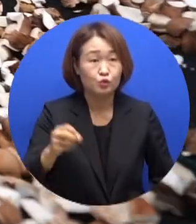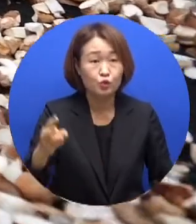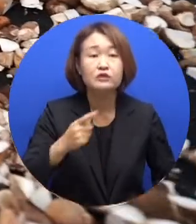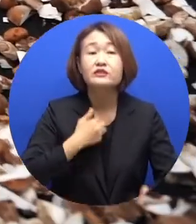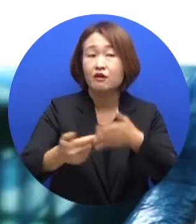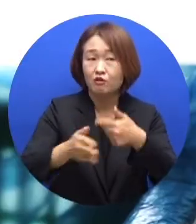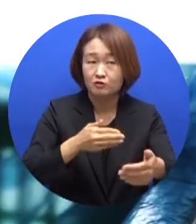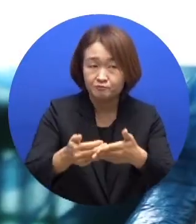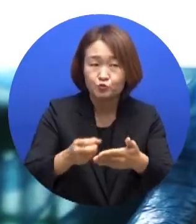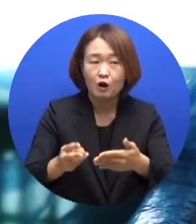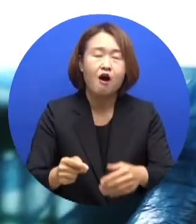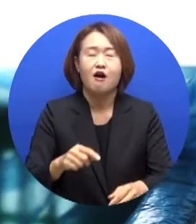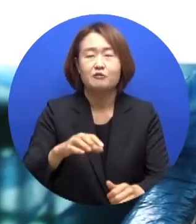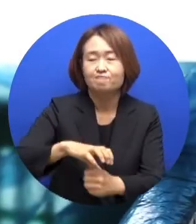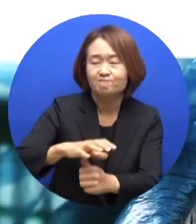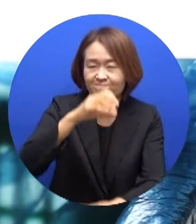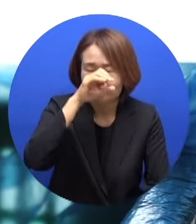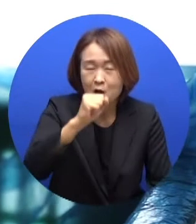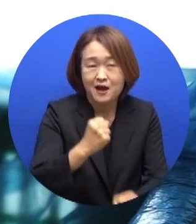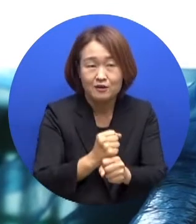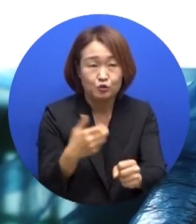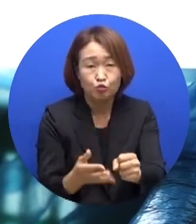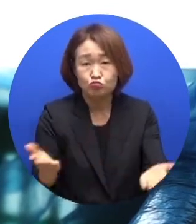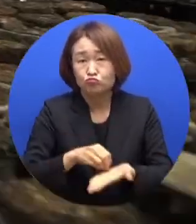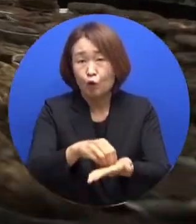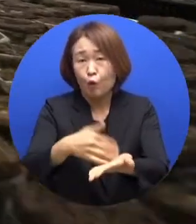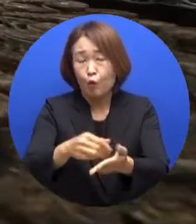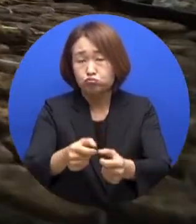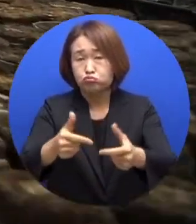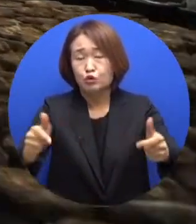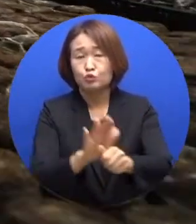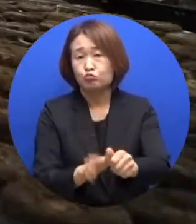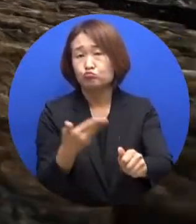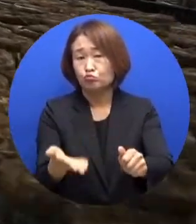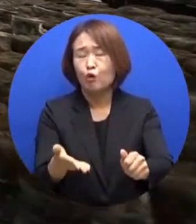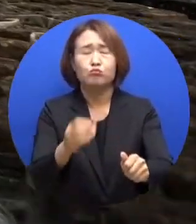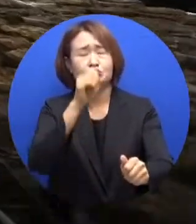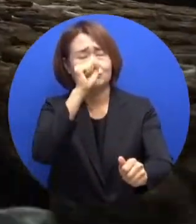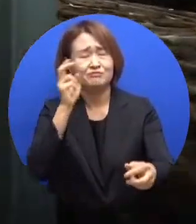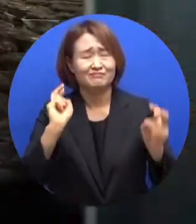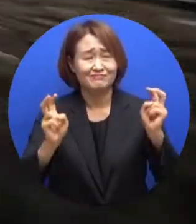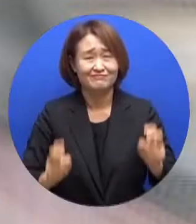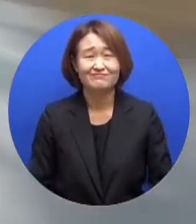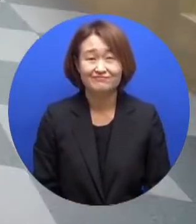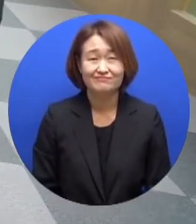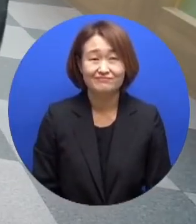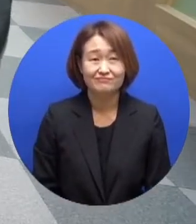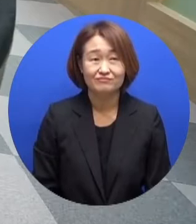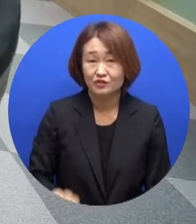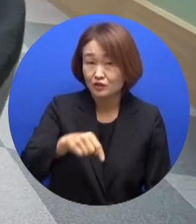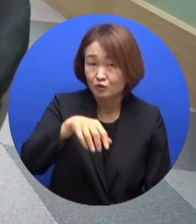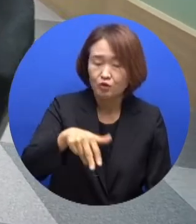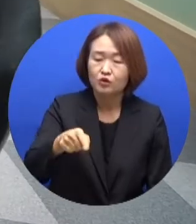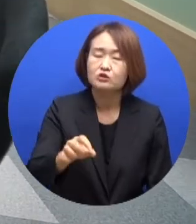체험학습 교육과 품질 향상, 그리고 시흥 지역의 일자리 창출에 기여하는 건강한 사회적 기업입니다.